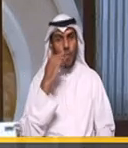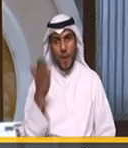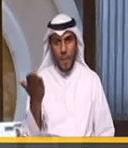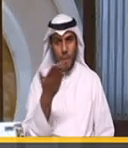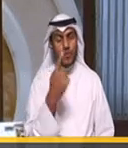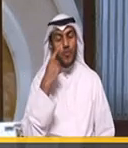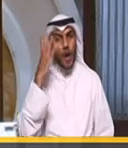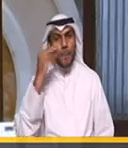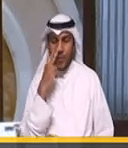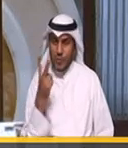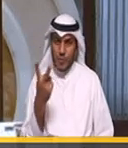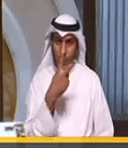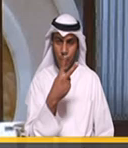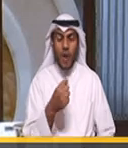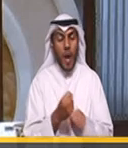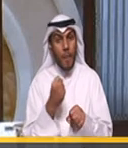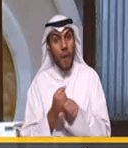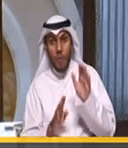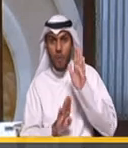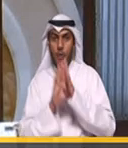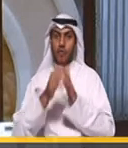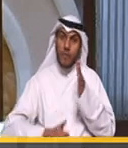وأتمنى لكم إن شاء الله كل التوفيق